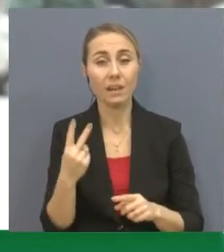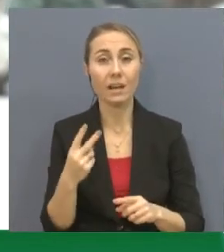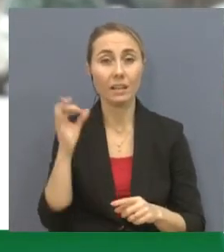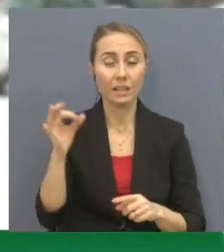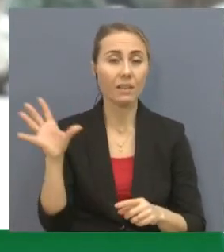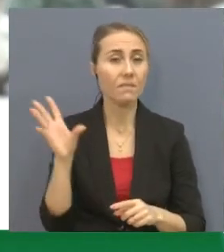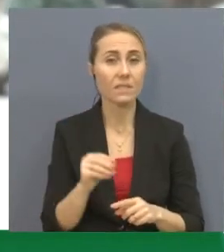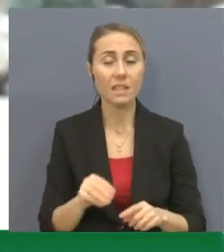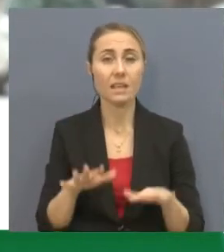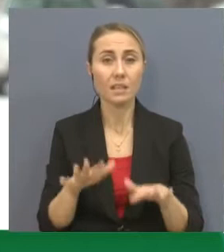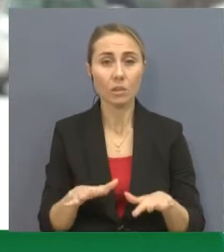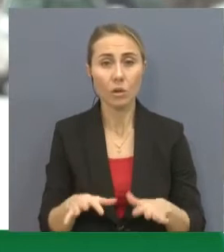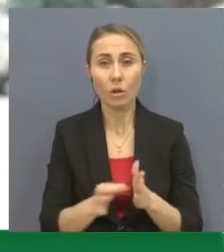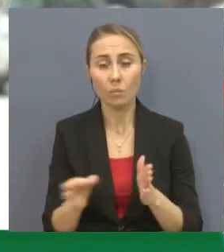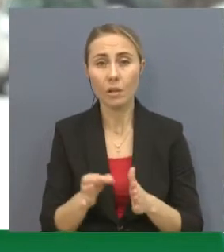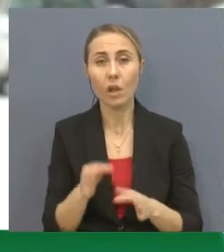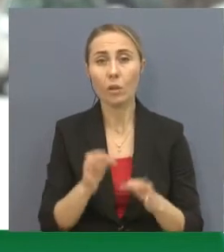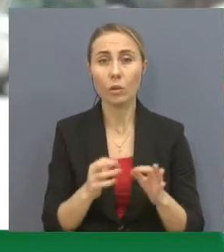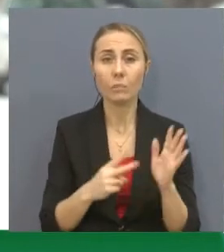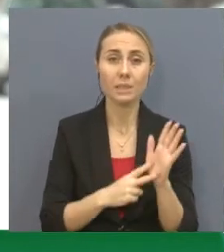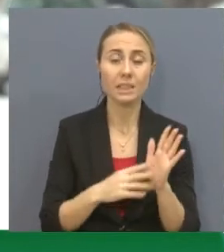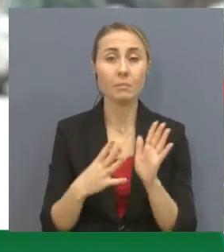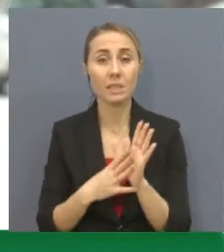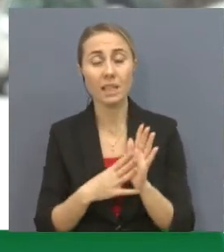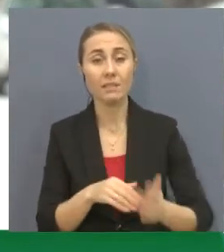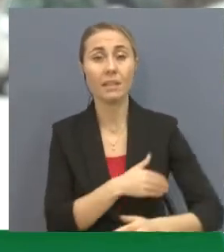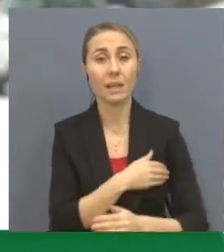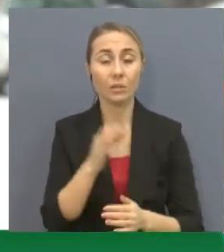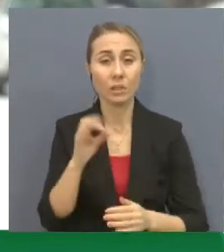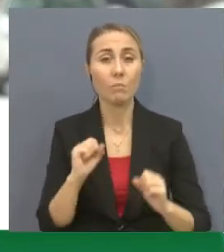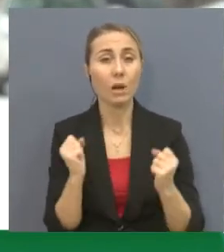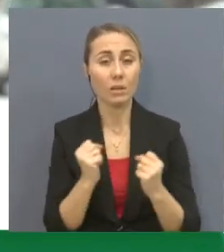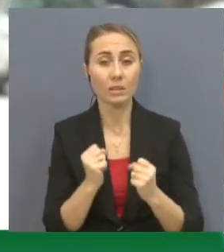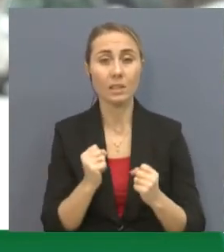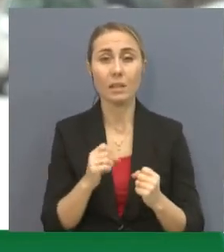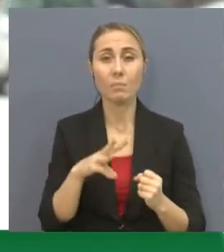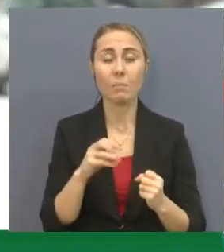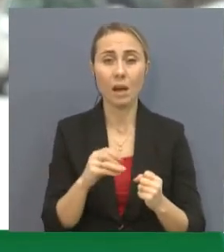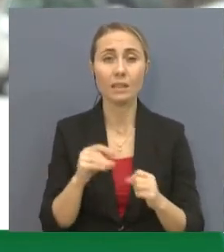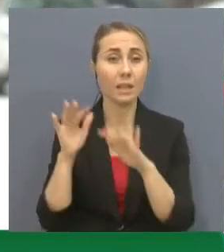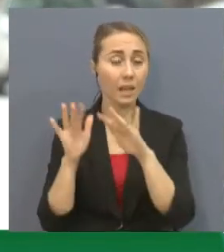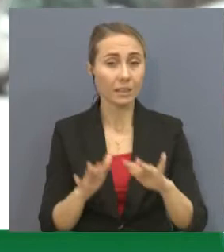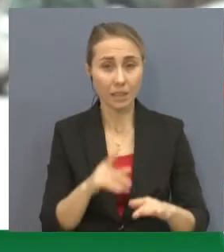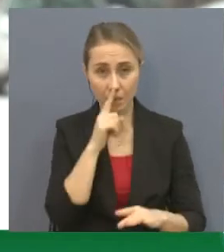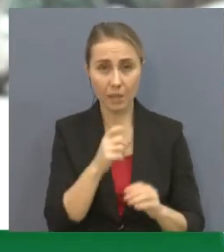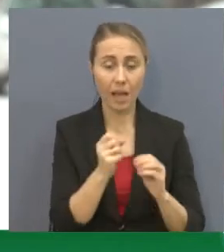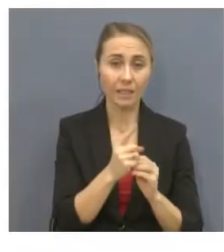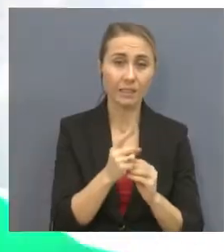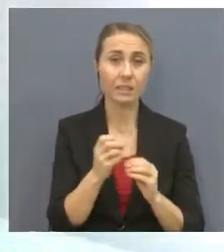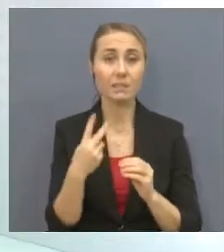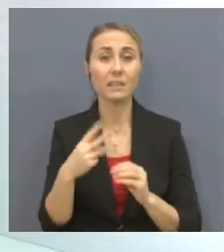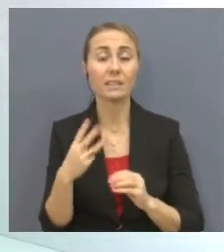области форма 79 пиратов морозов количество осадков марки предполагается меньше нормы норма 11 23